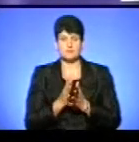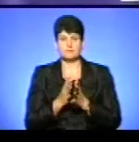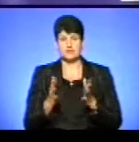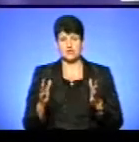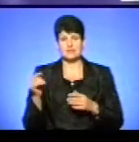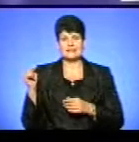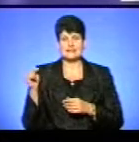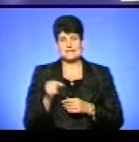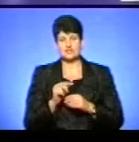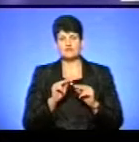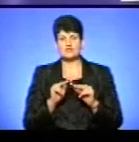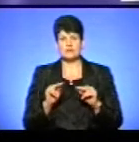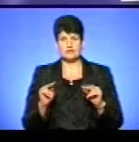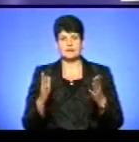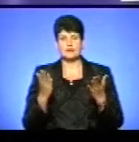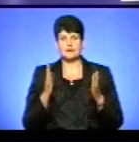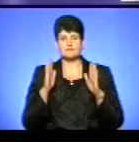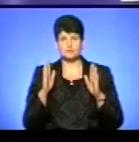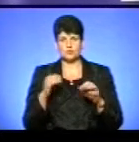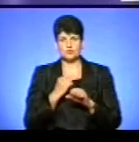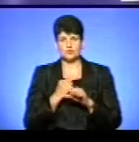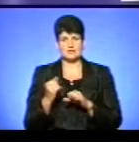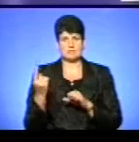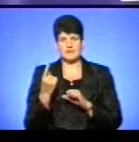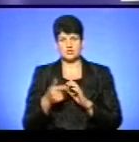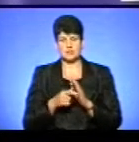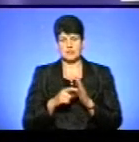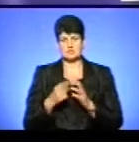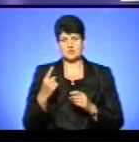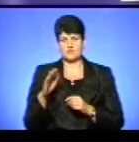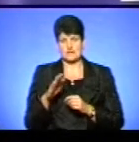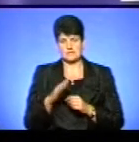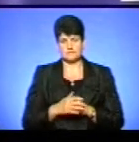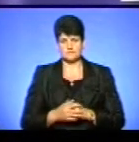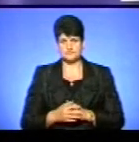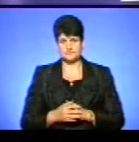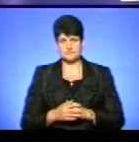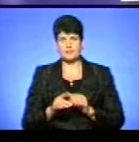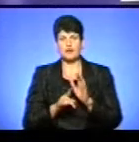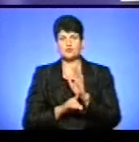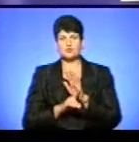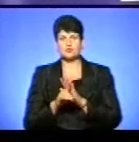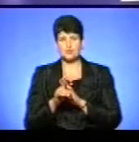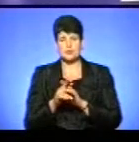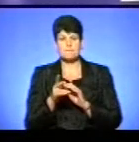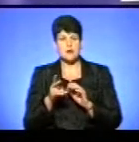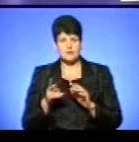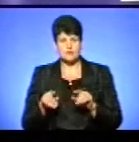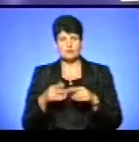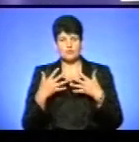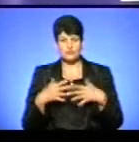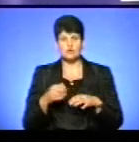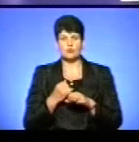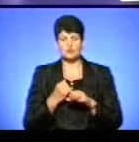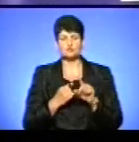1000 вчителів, які будуть працювати у перших класах з 1 вересня. розпочинаємо паралельно вже і роботу з